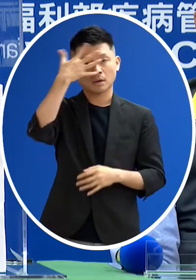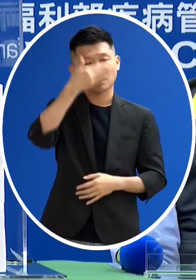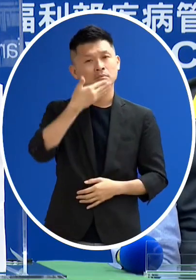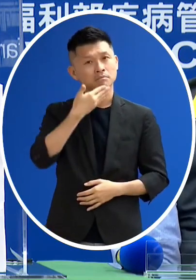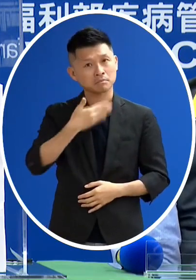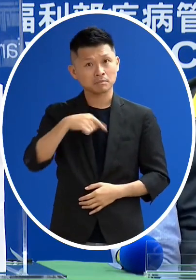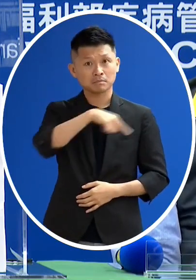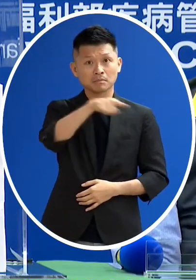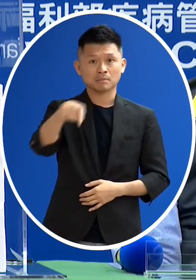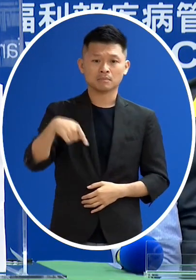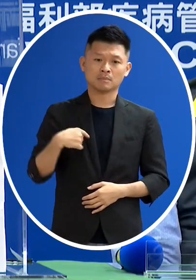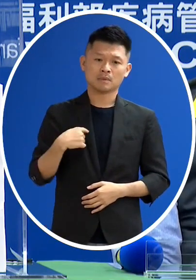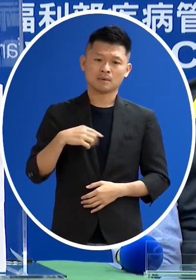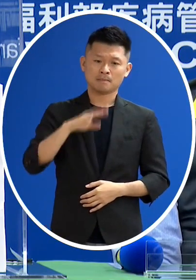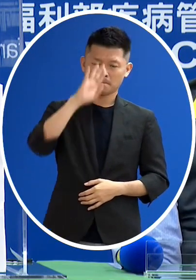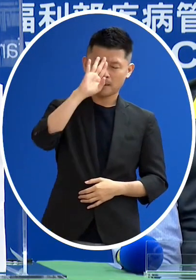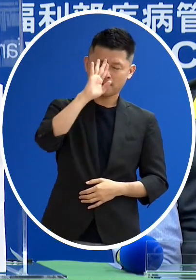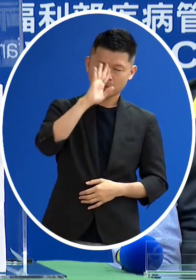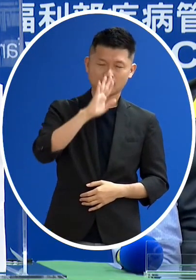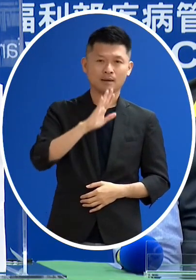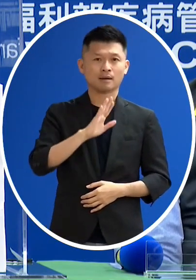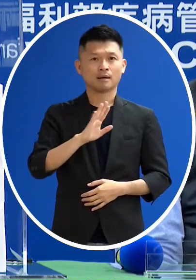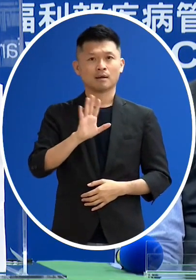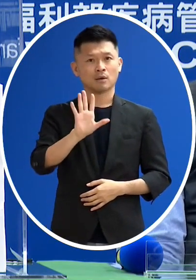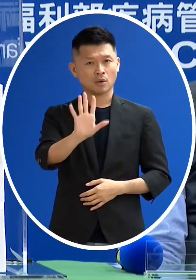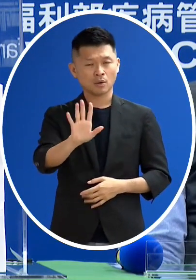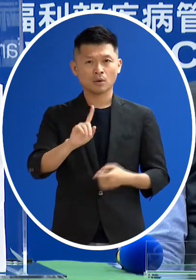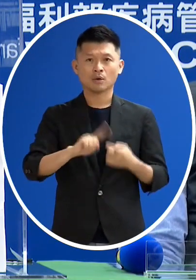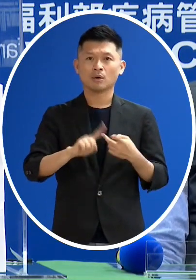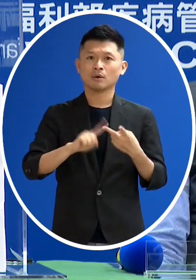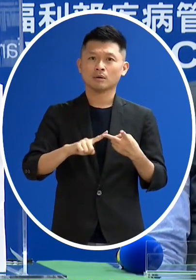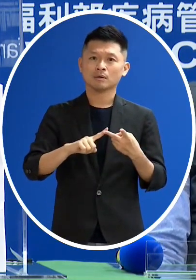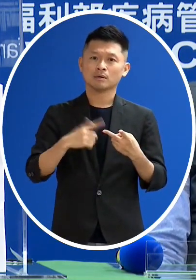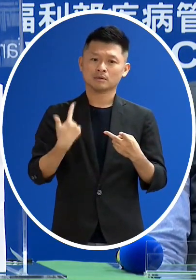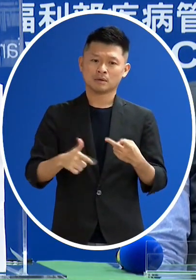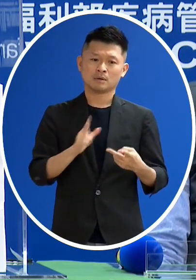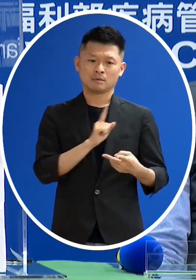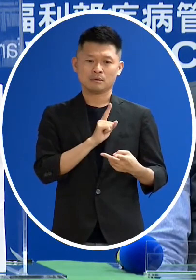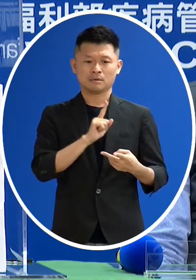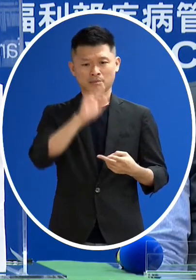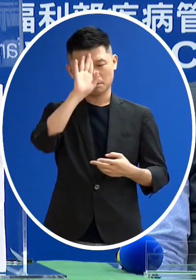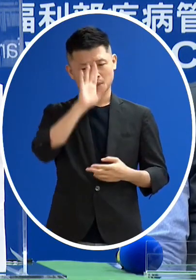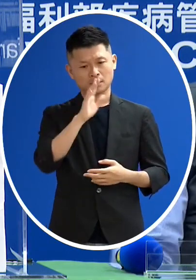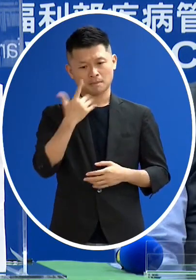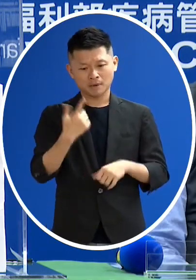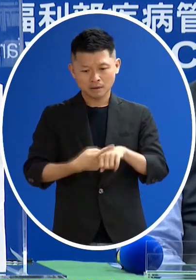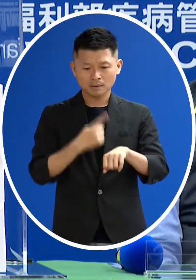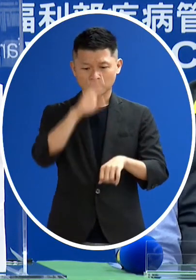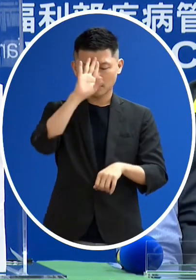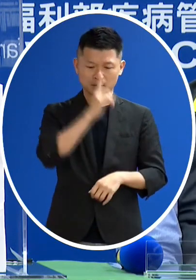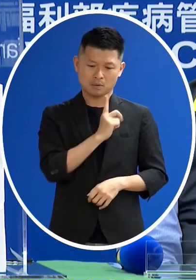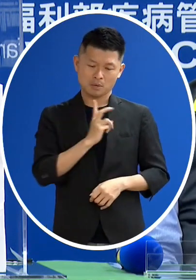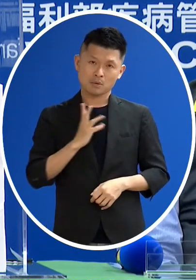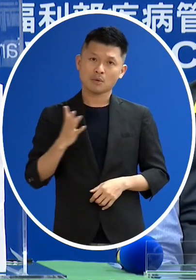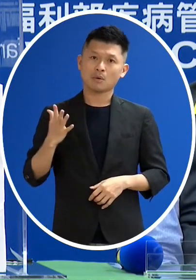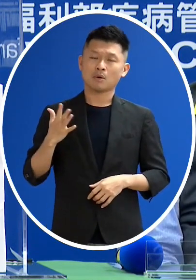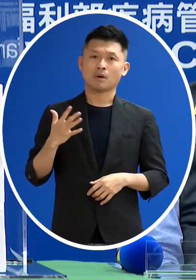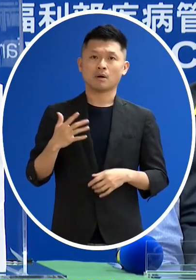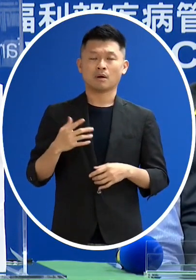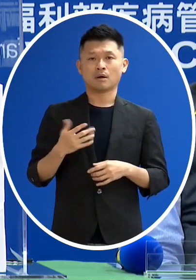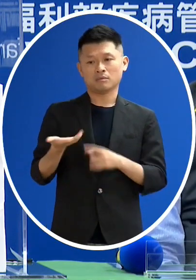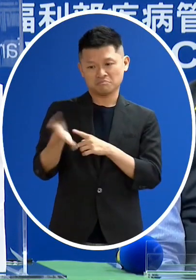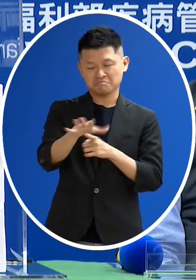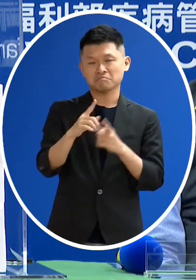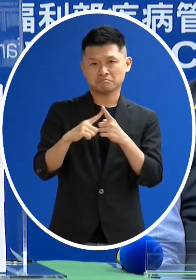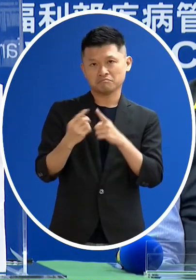然他的背景值这个死亡或是有慢性病的比较多，相对就会比较高。